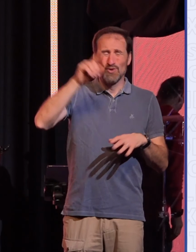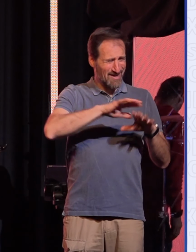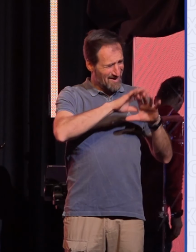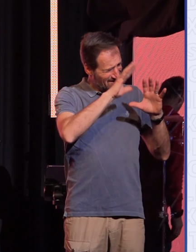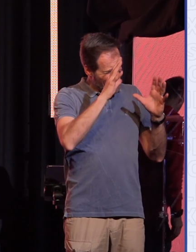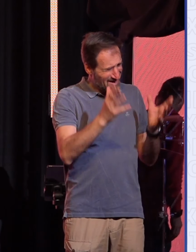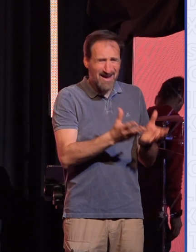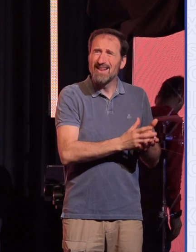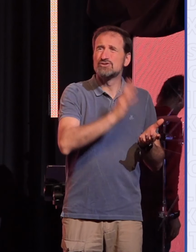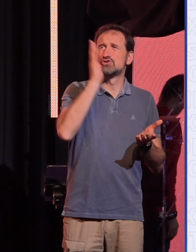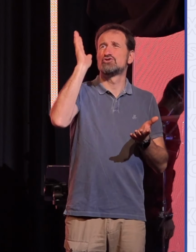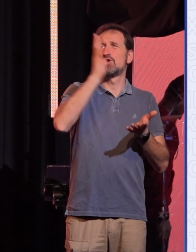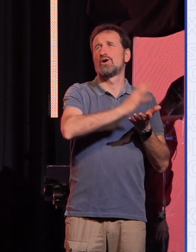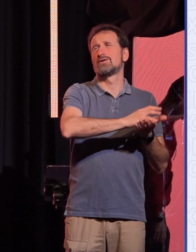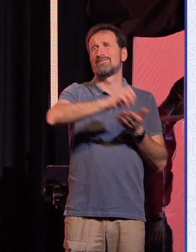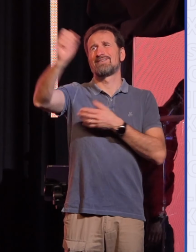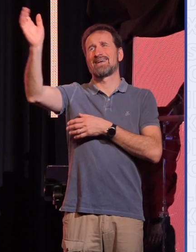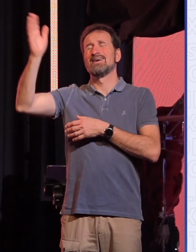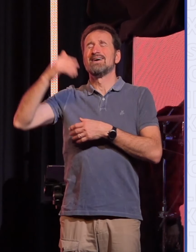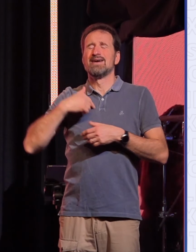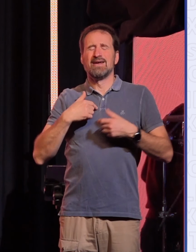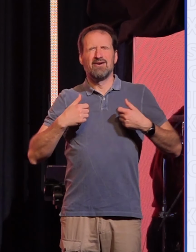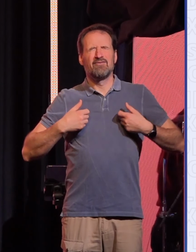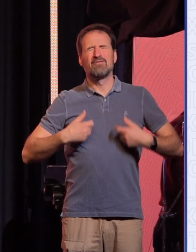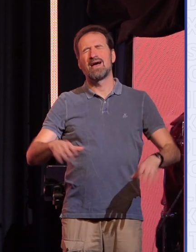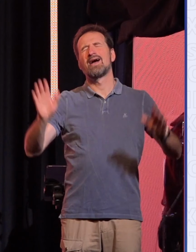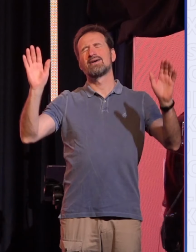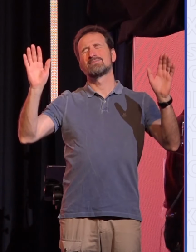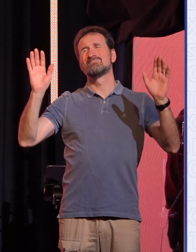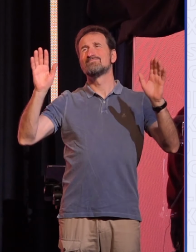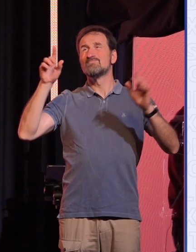möchte, in das volle Potenzial hineinzugehen, was du für mich hast.